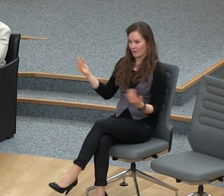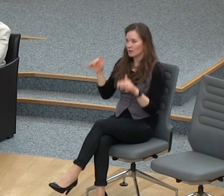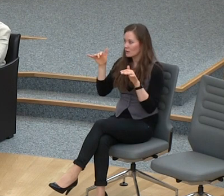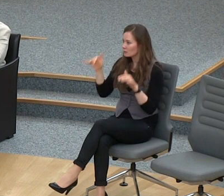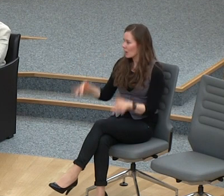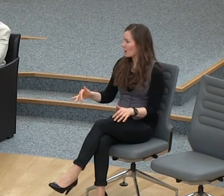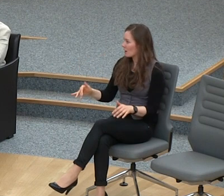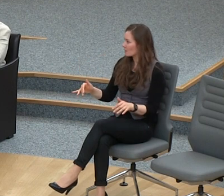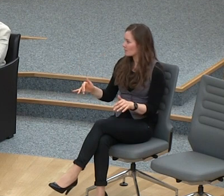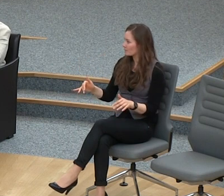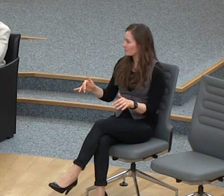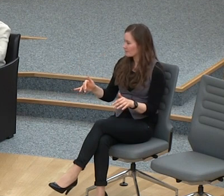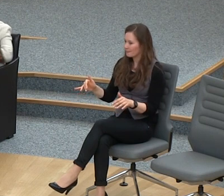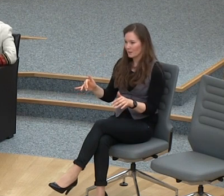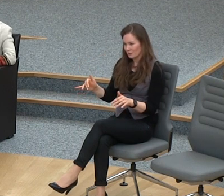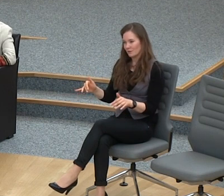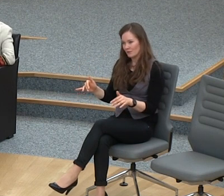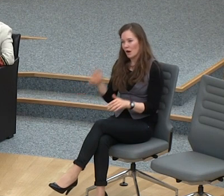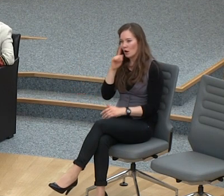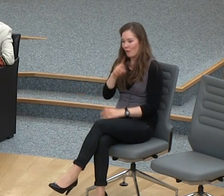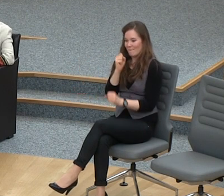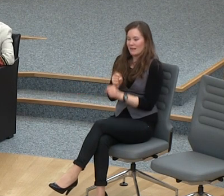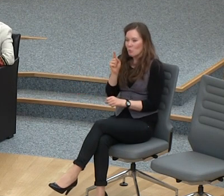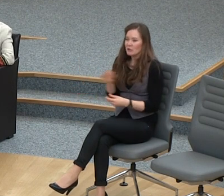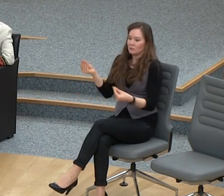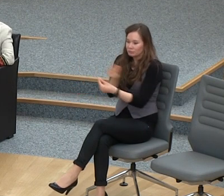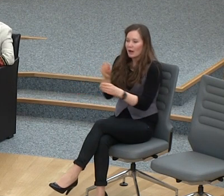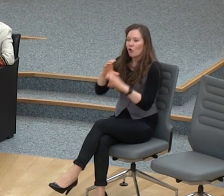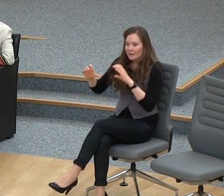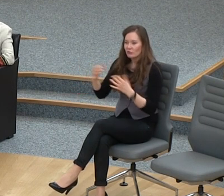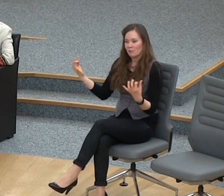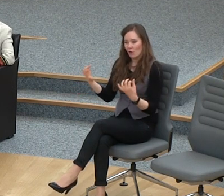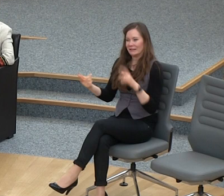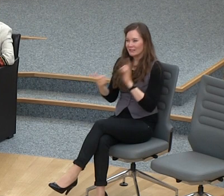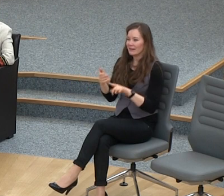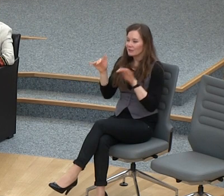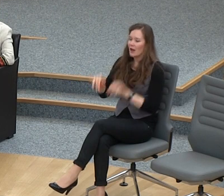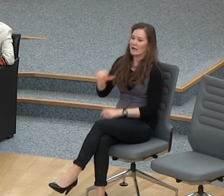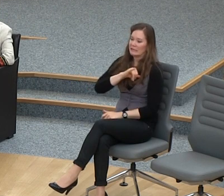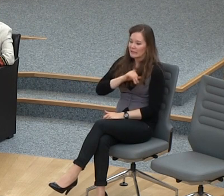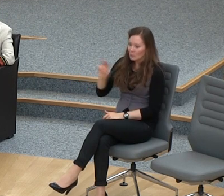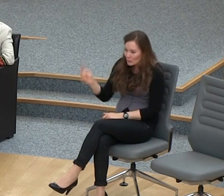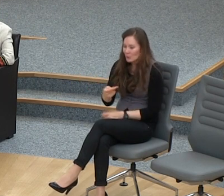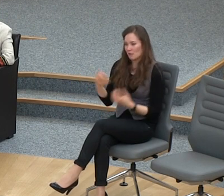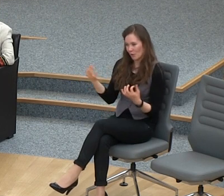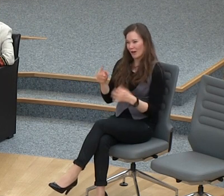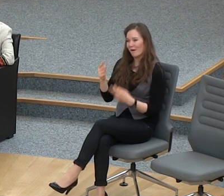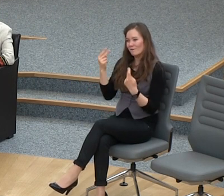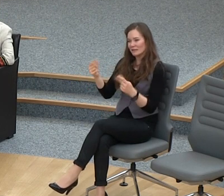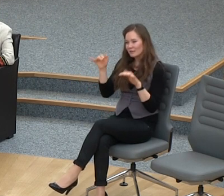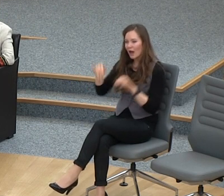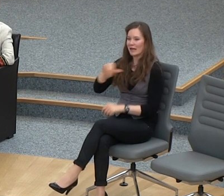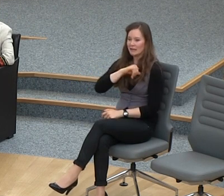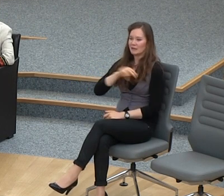Wert an sich. Man muss ja miteinander kommunizieren können, man muss gemeinsame Interessen haben, man muss diese